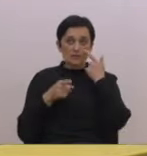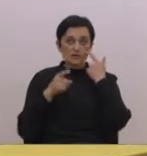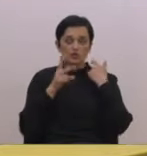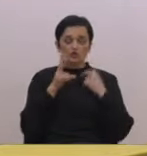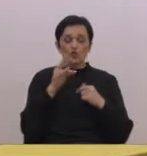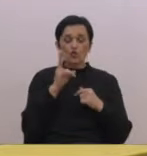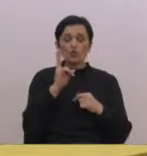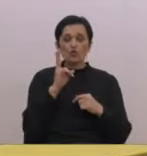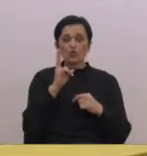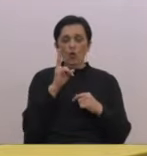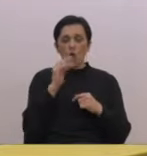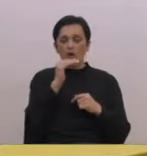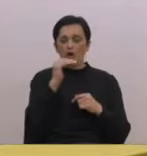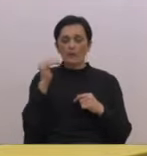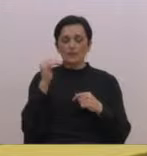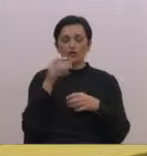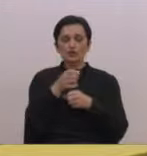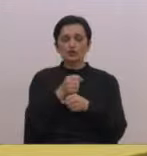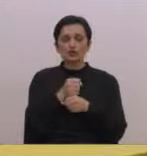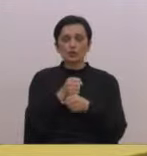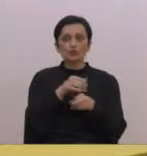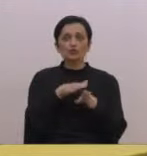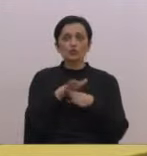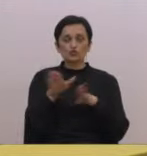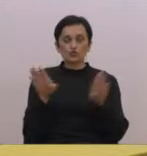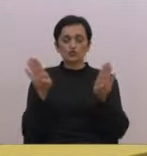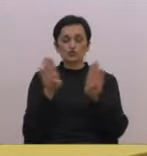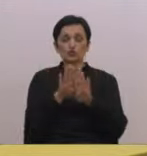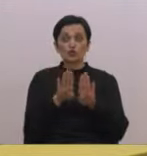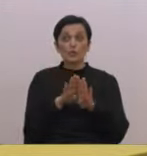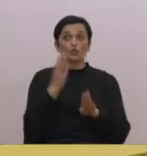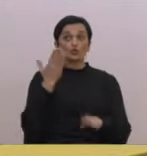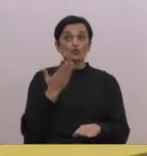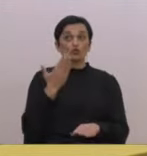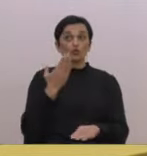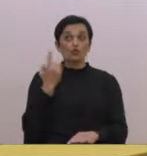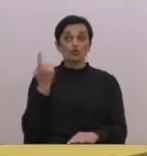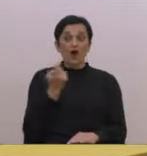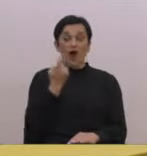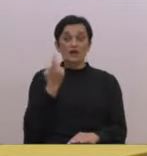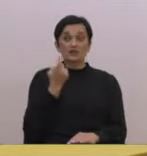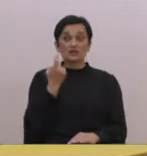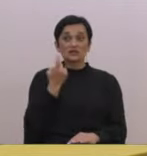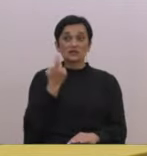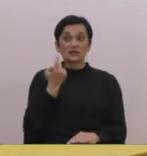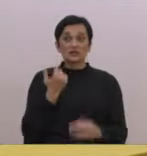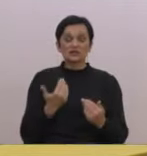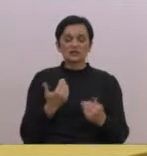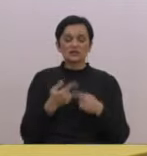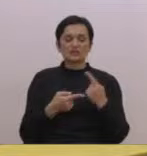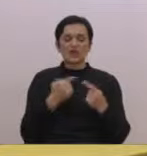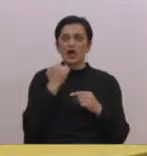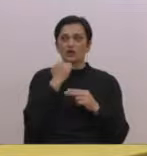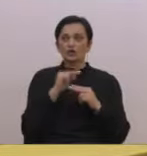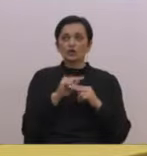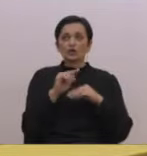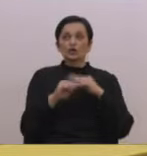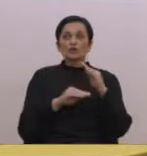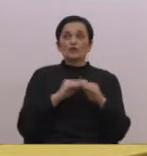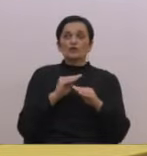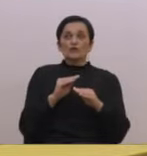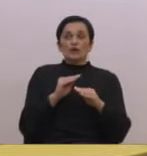კოეფიციენტებს და შეზღუდვებს სრულად შეესაბამება. თუ მოხდება ხარისხიანი თანამედროვე ინფრასტრუქტურის